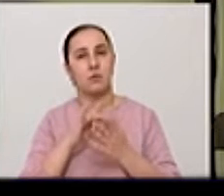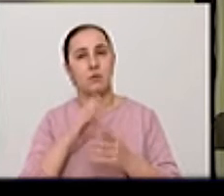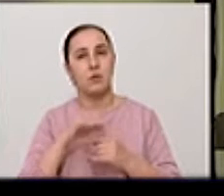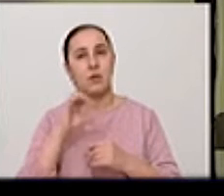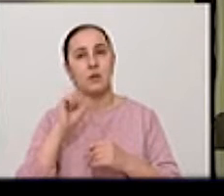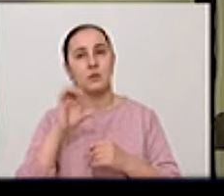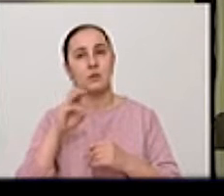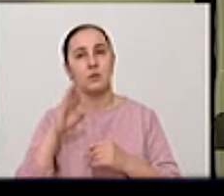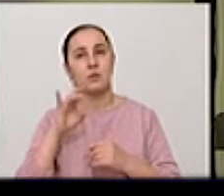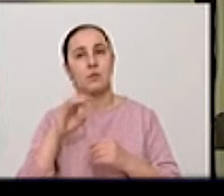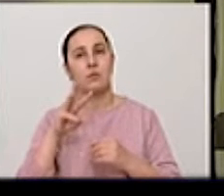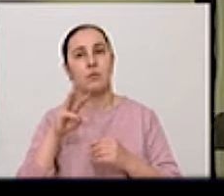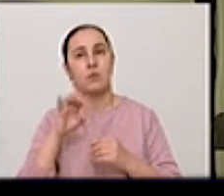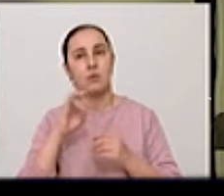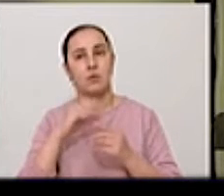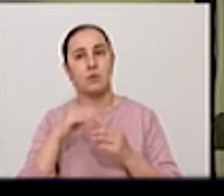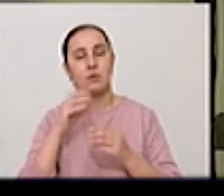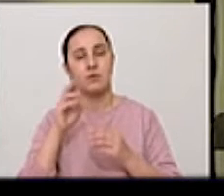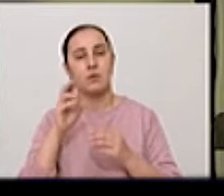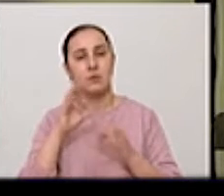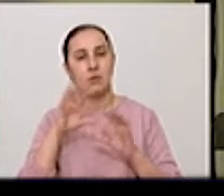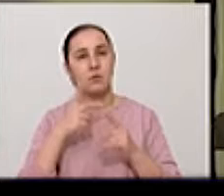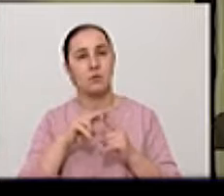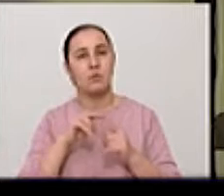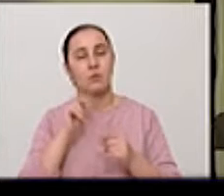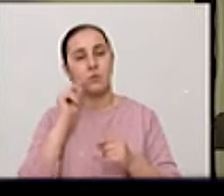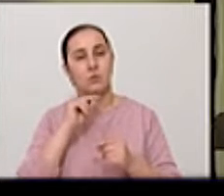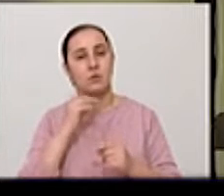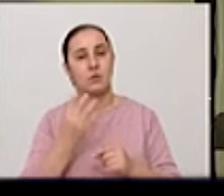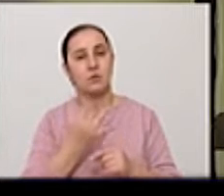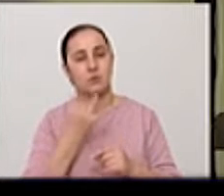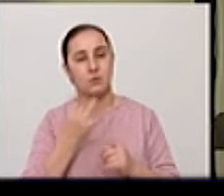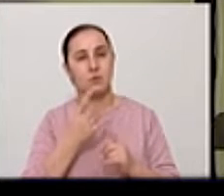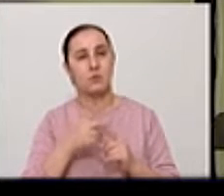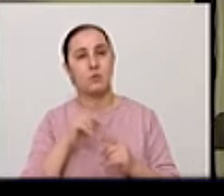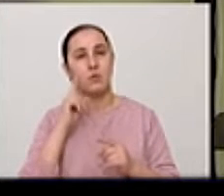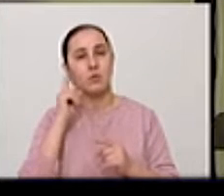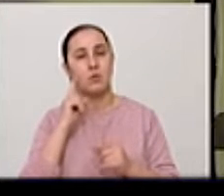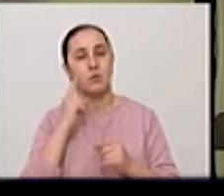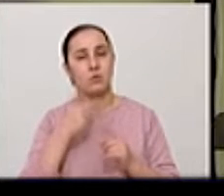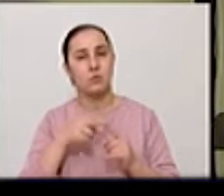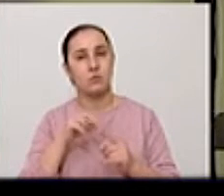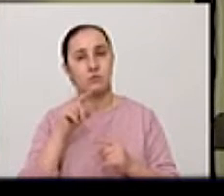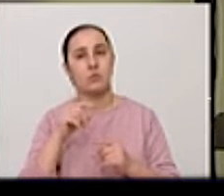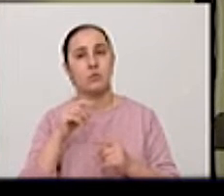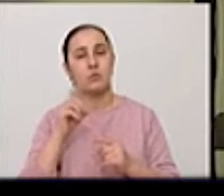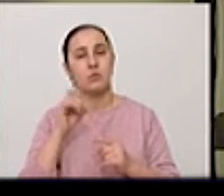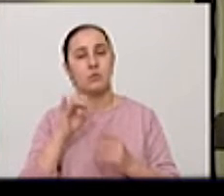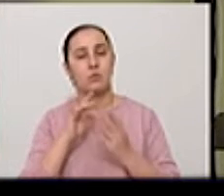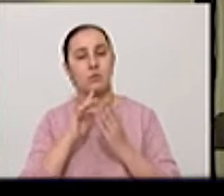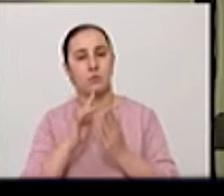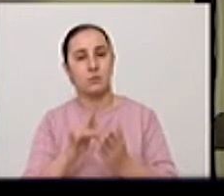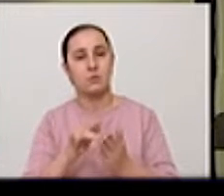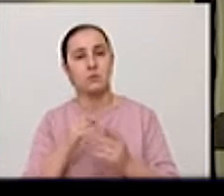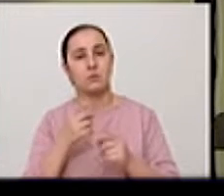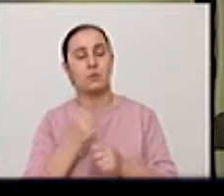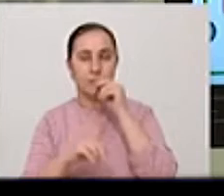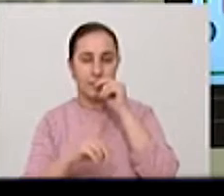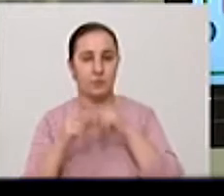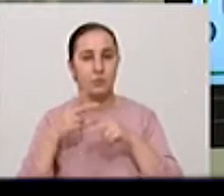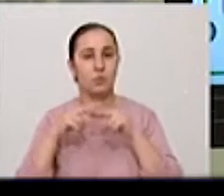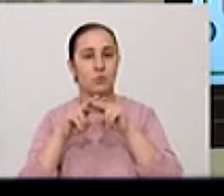Astronomik tadqiqotlarni o'rganishga qiziqqan yoshlar uchun hududda koinotga sayohat qilish